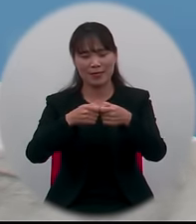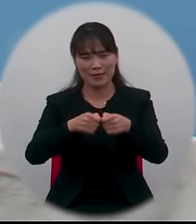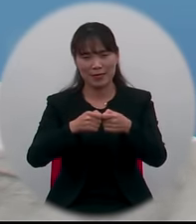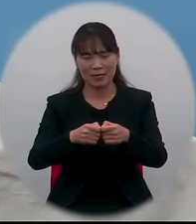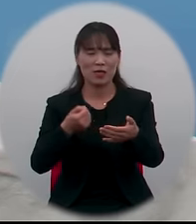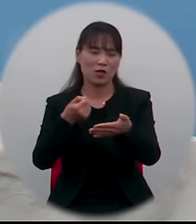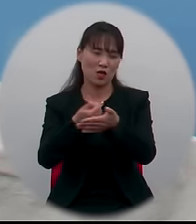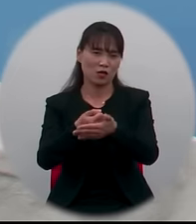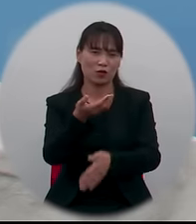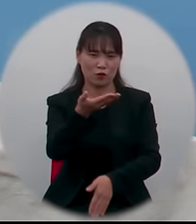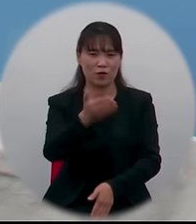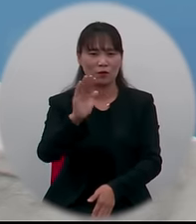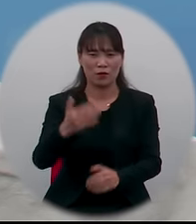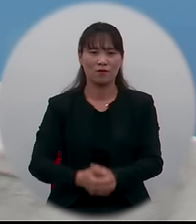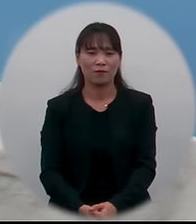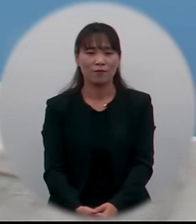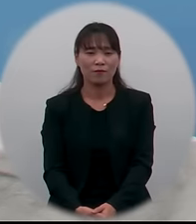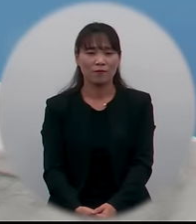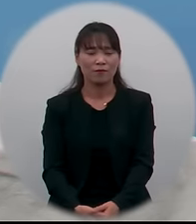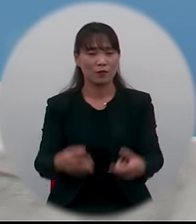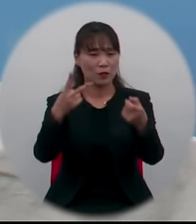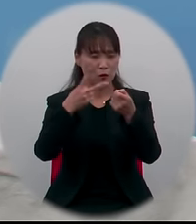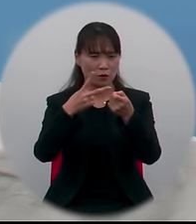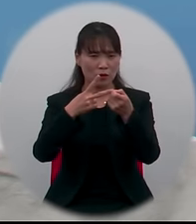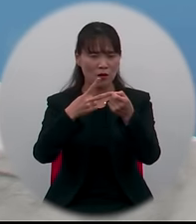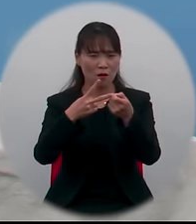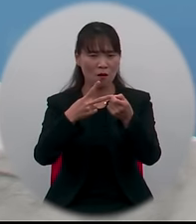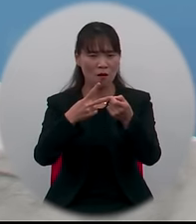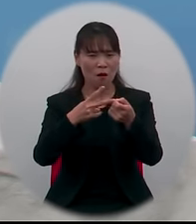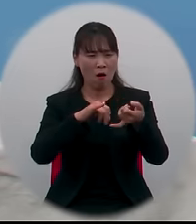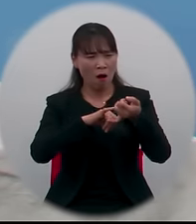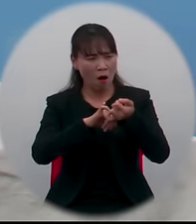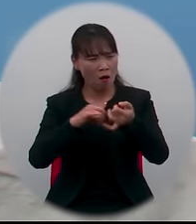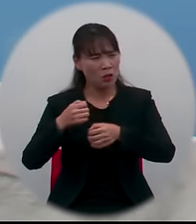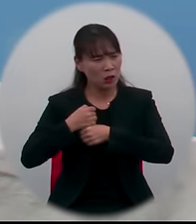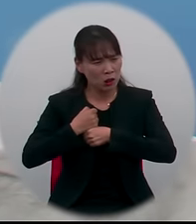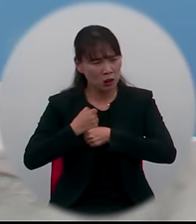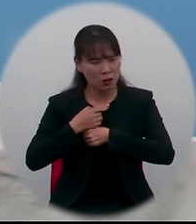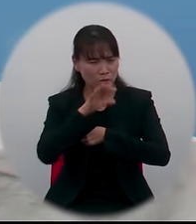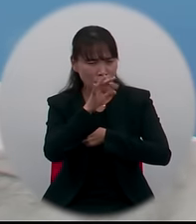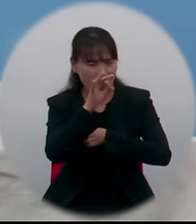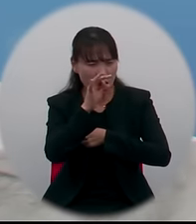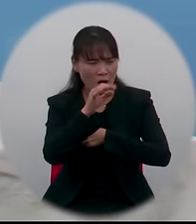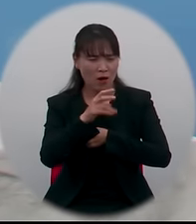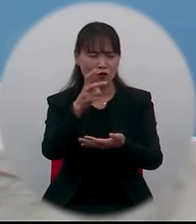정해 주셔야 된다라고 할 수 있겠죠 두 번째는 지킬 엄두가 안 나게 한 번에 여러 개의 규칙을